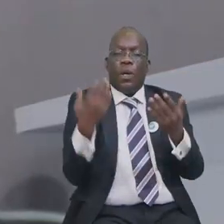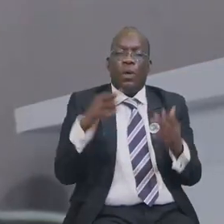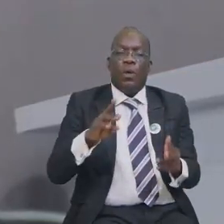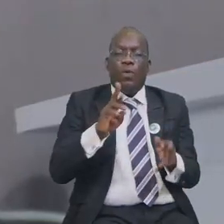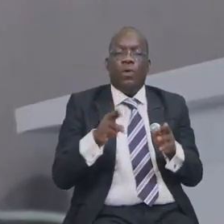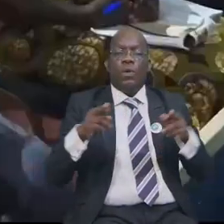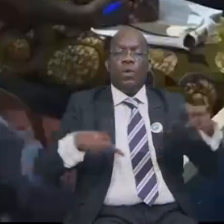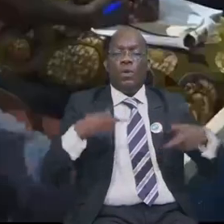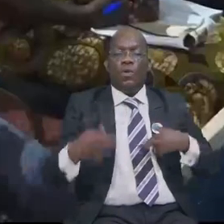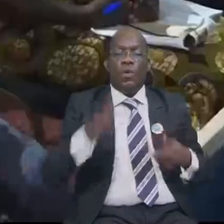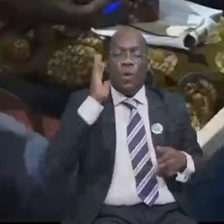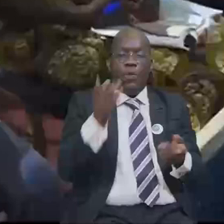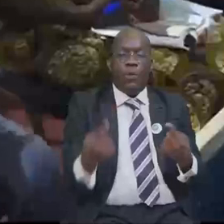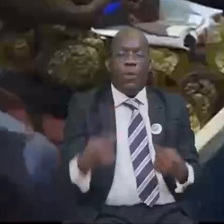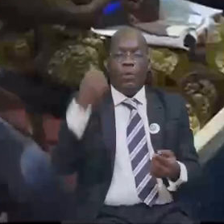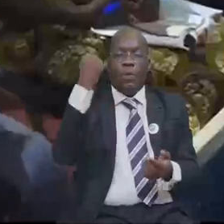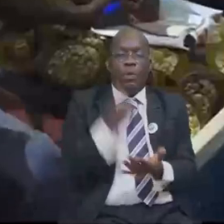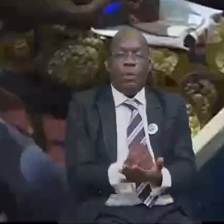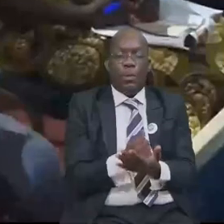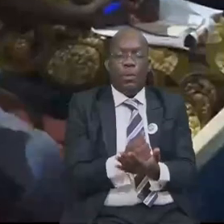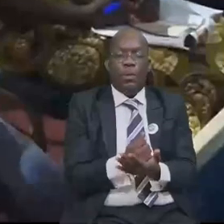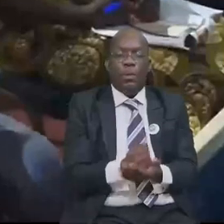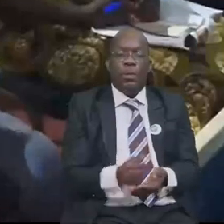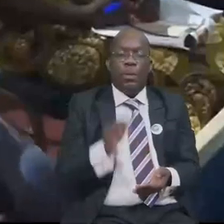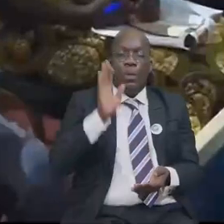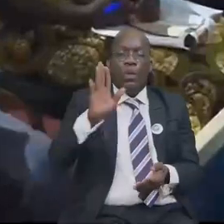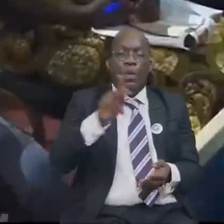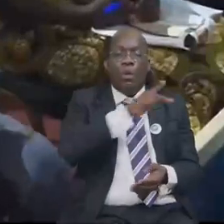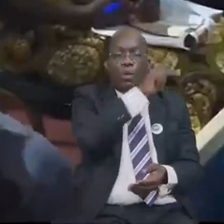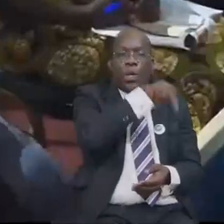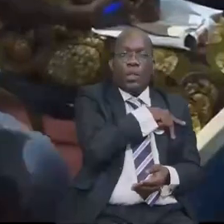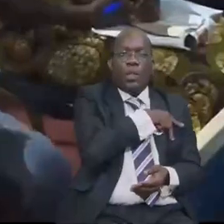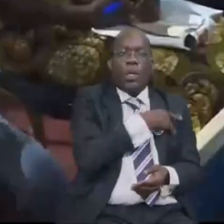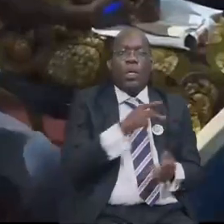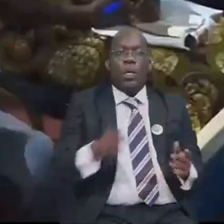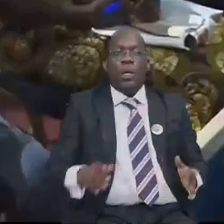va venir. Dans ta vie personnelle, le